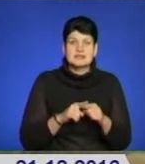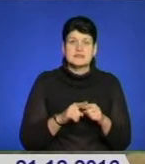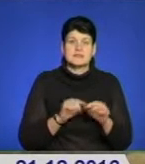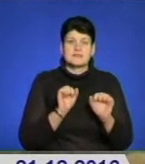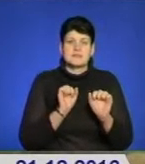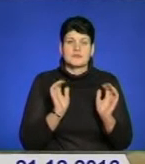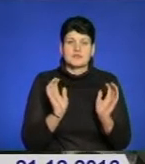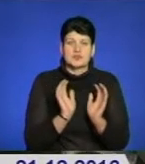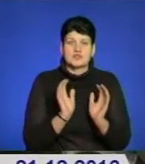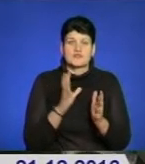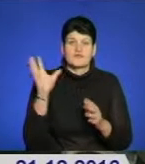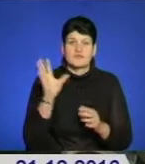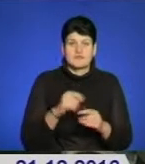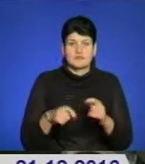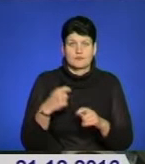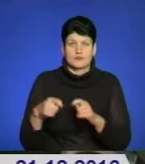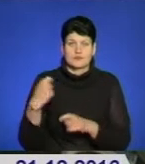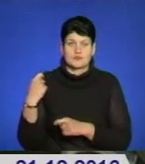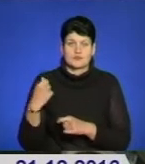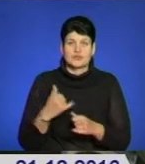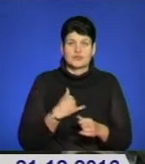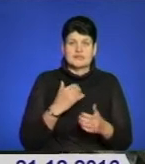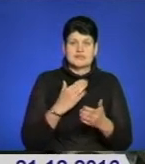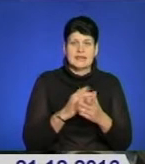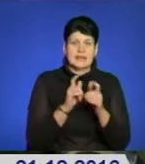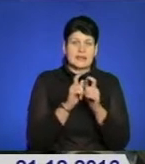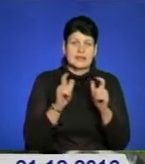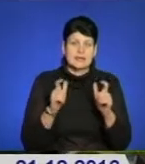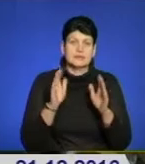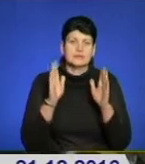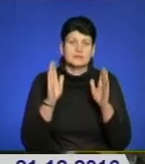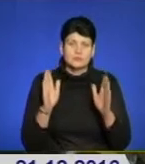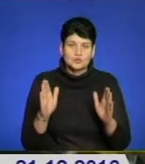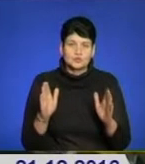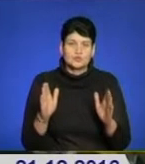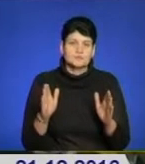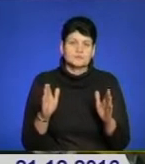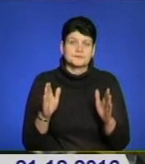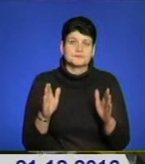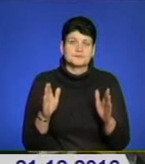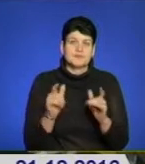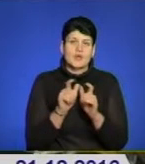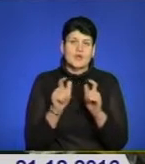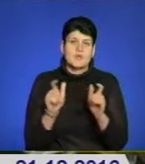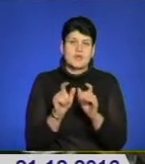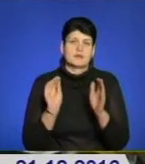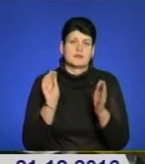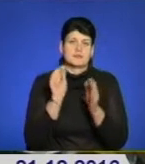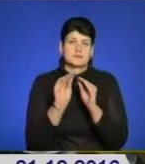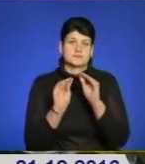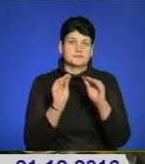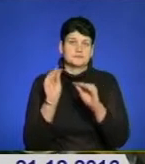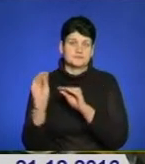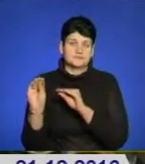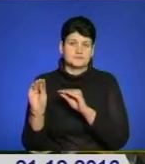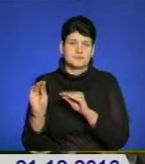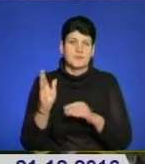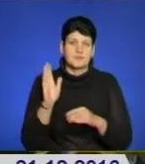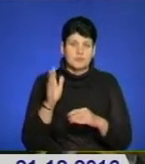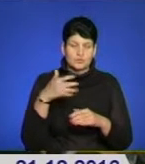та правопорушень. У нас є ці наклейки, які будуть на вході в ці об'єкти розміщені. Ми